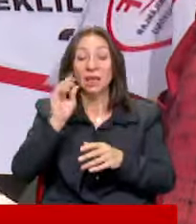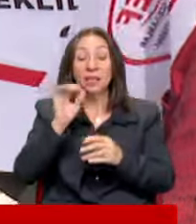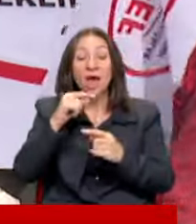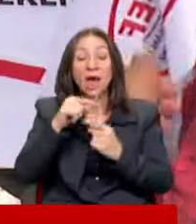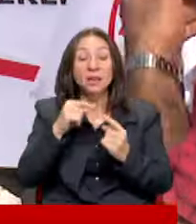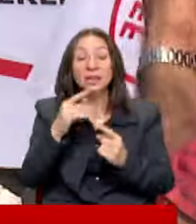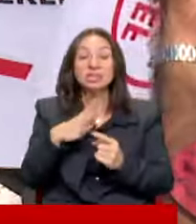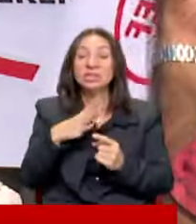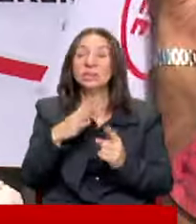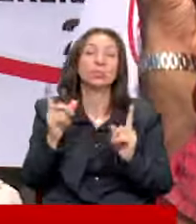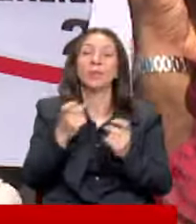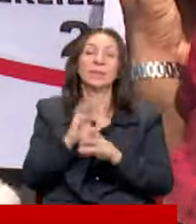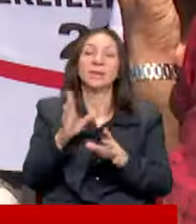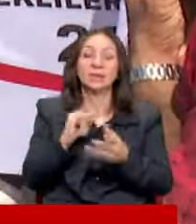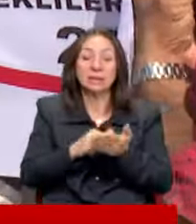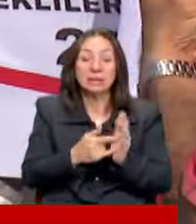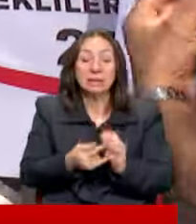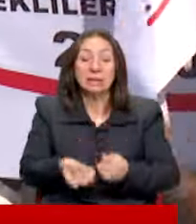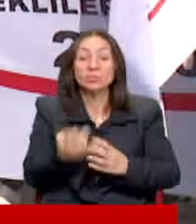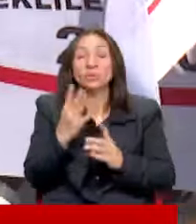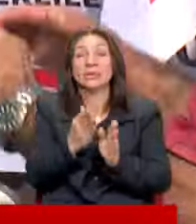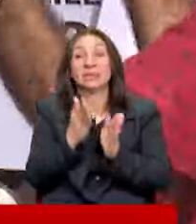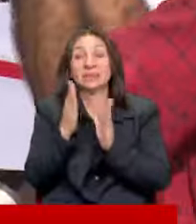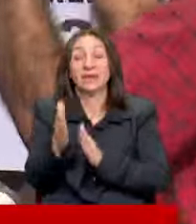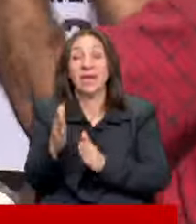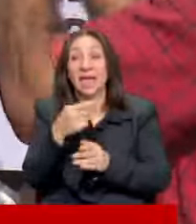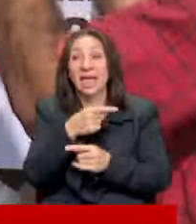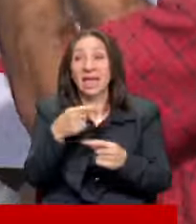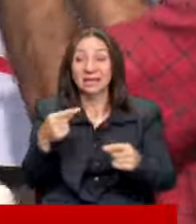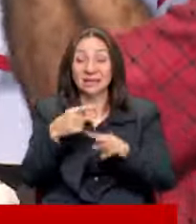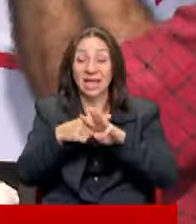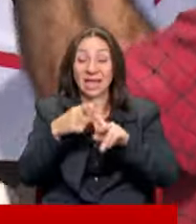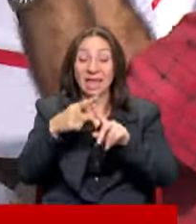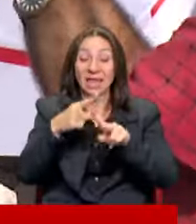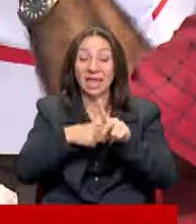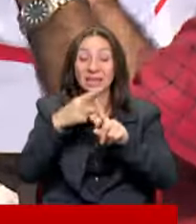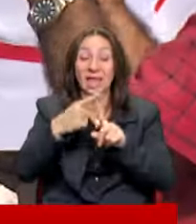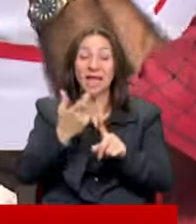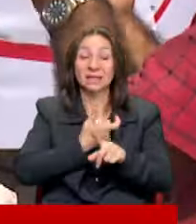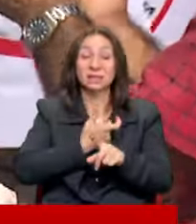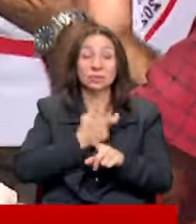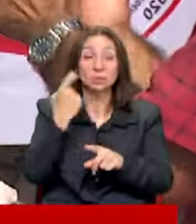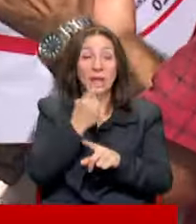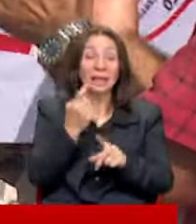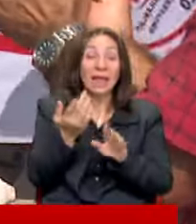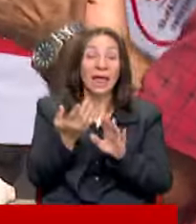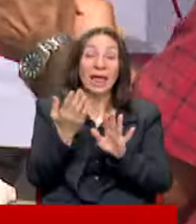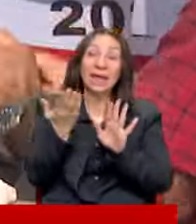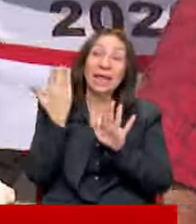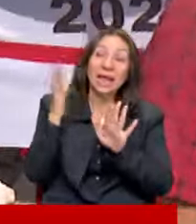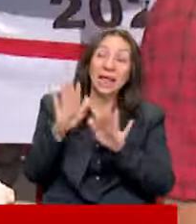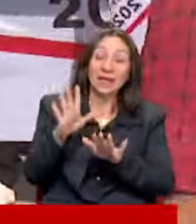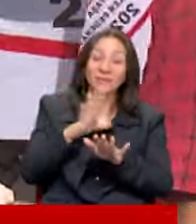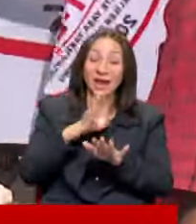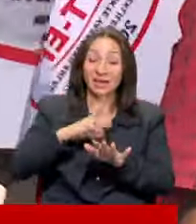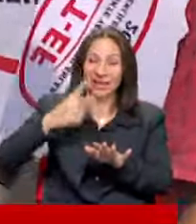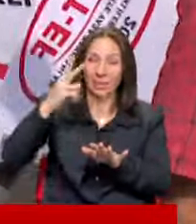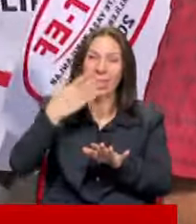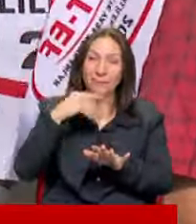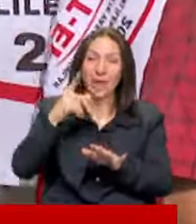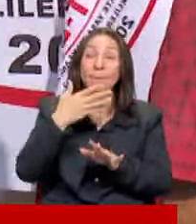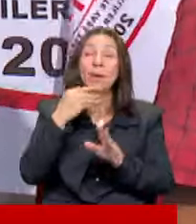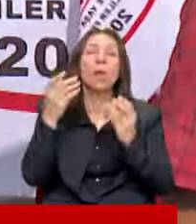bulamadılar geçinemiyorlar diğer taraftaysa eksik EYT yasası nedeniyle Geride kalanlar var hem emekli